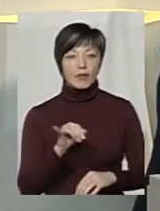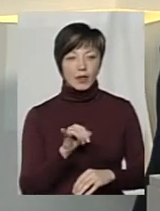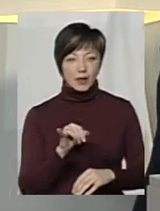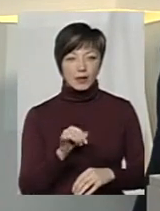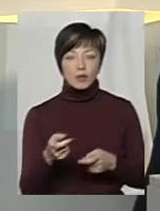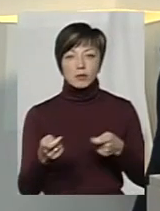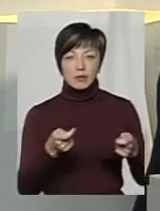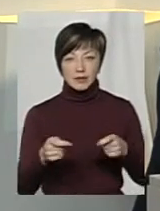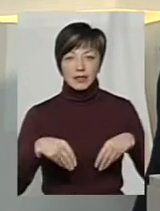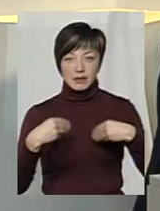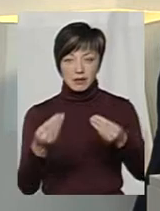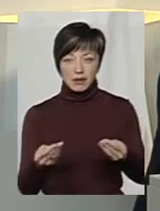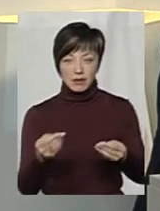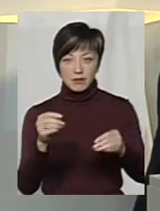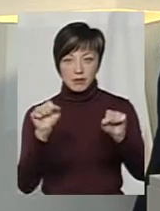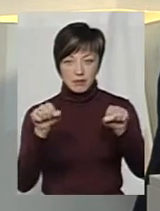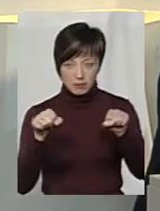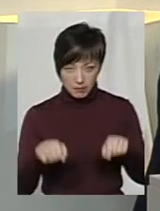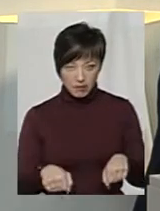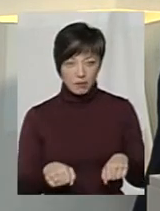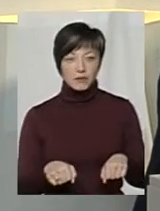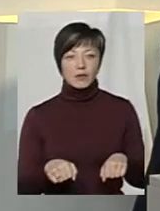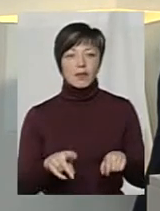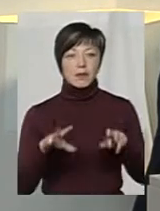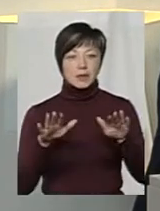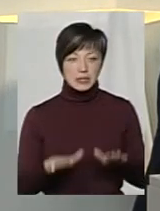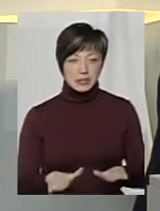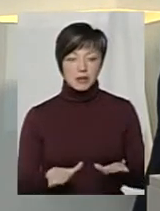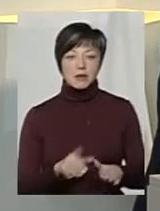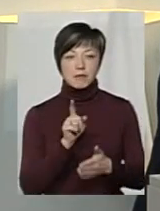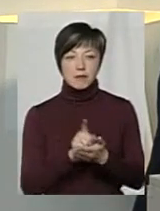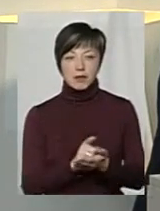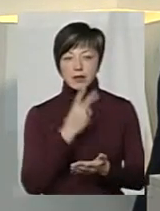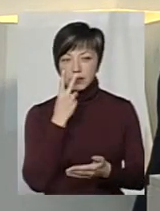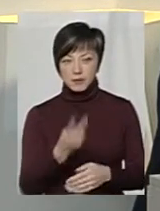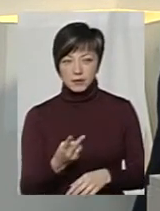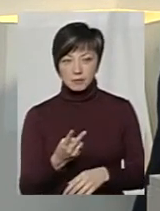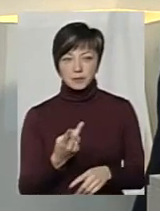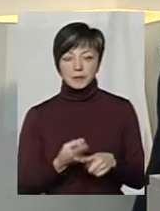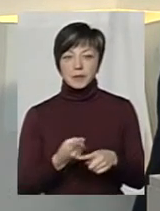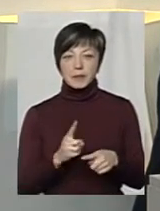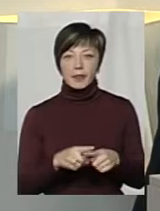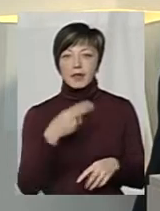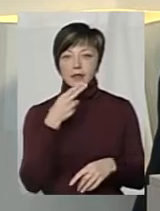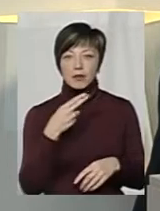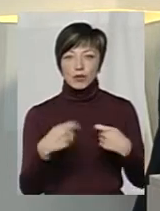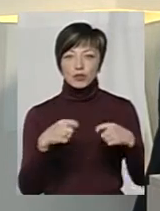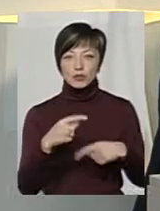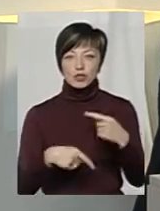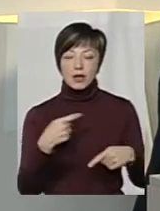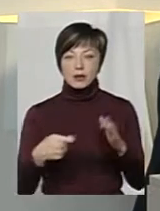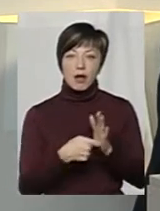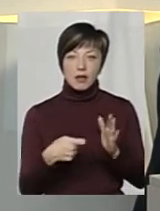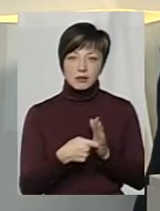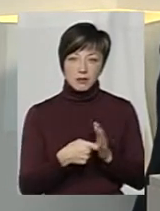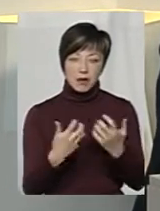дали в руки. Тобто на місцях мали дивитись. Цигарки продаються через касовий апарат